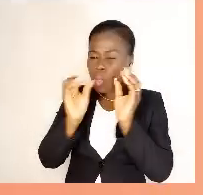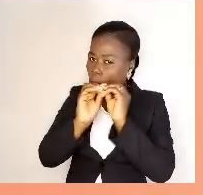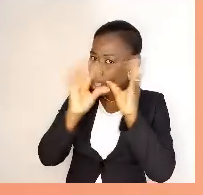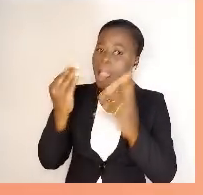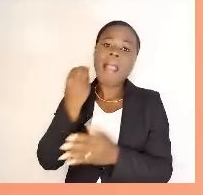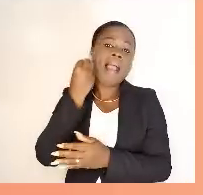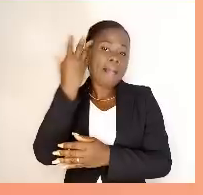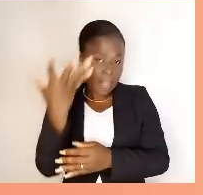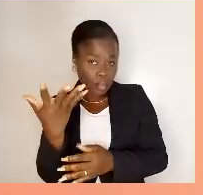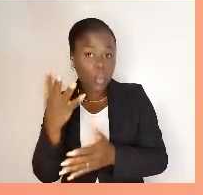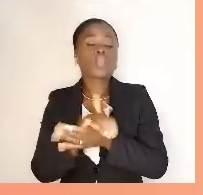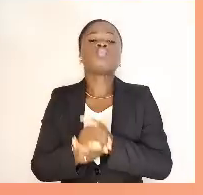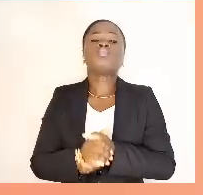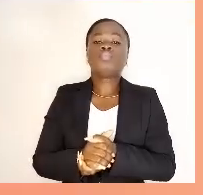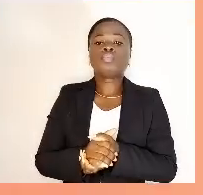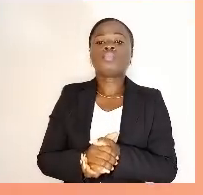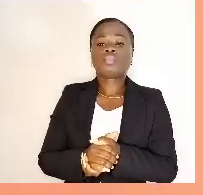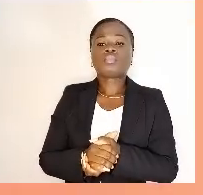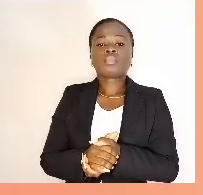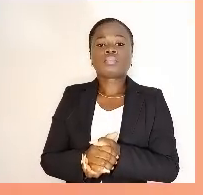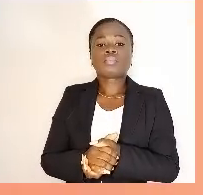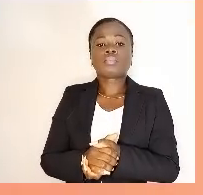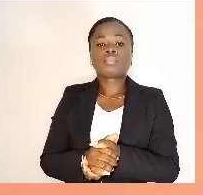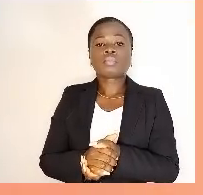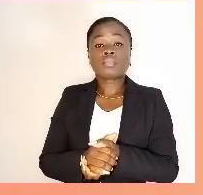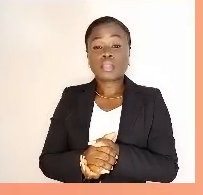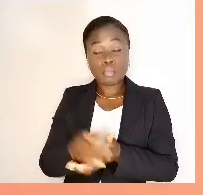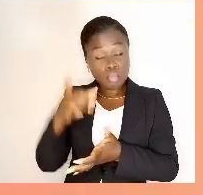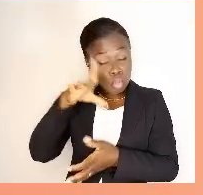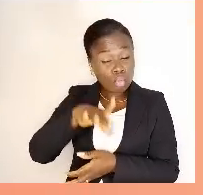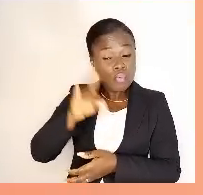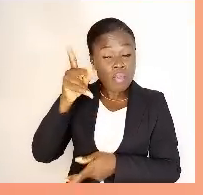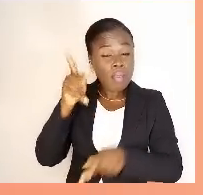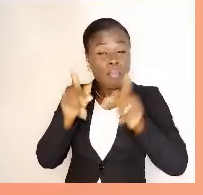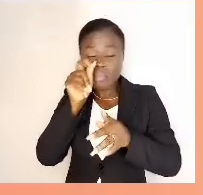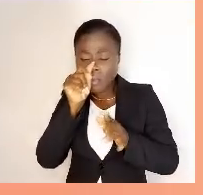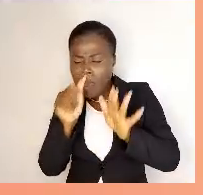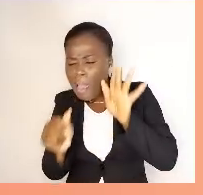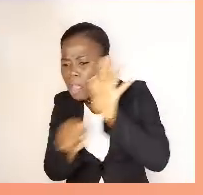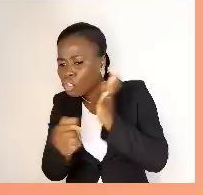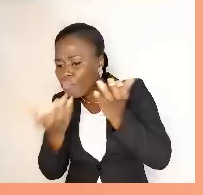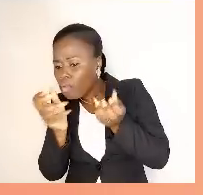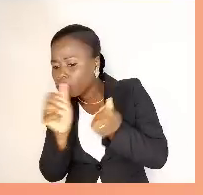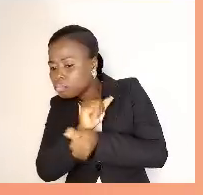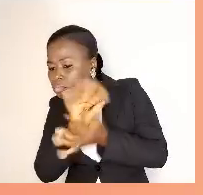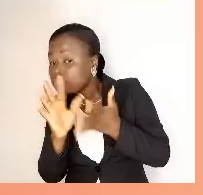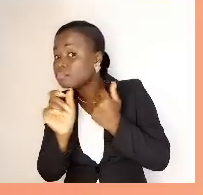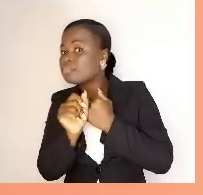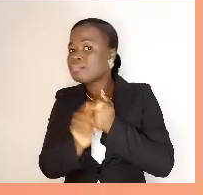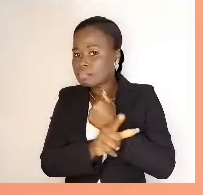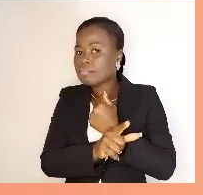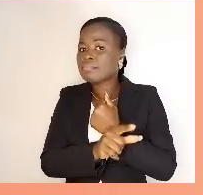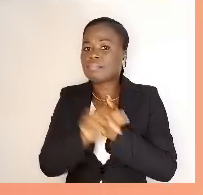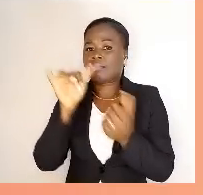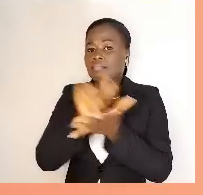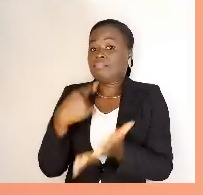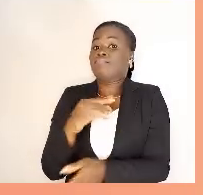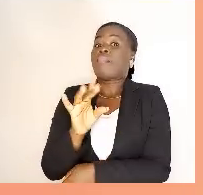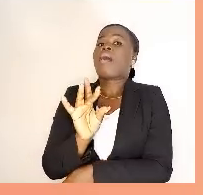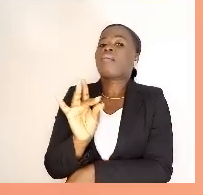Nous ferons toute la lumière sur ces événements et sur les forces occultes qui veulent ébranler notre